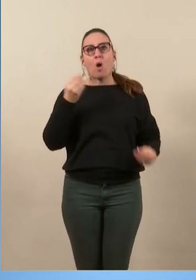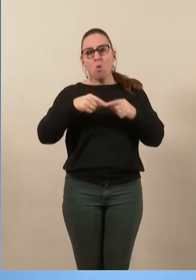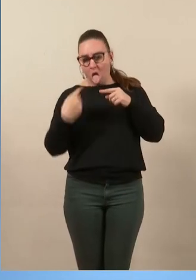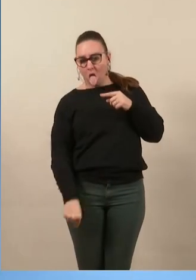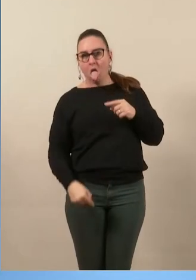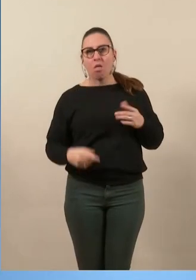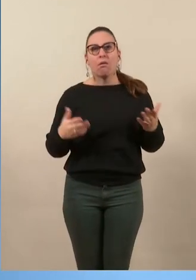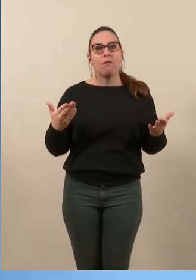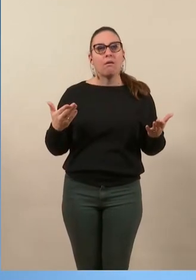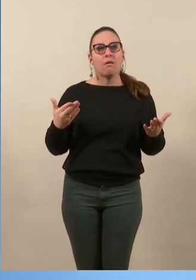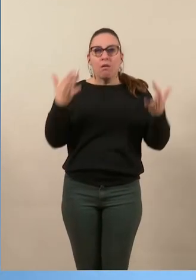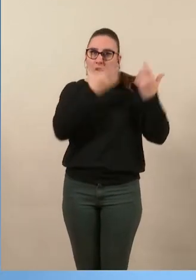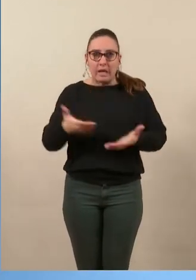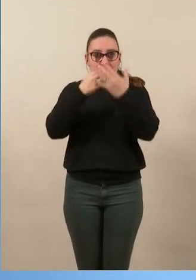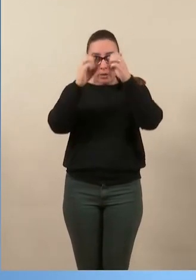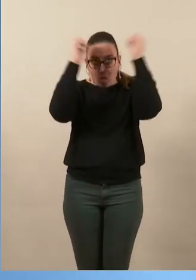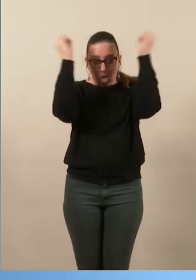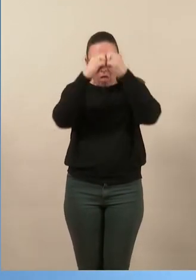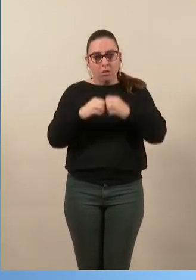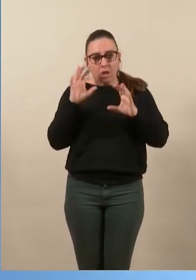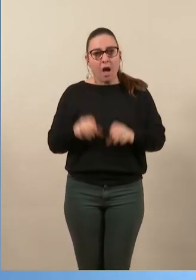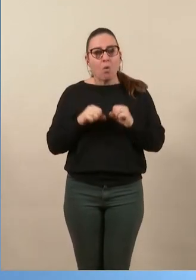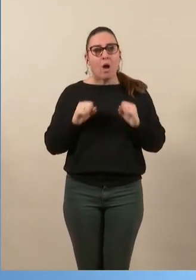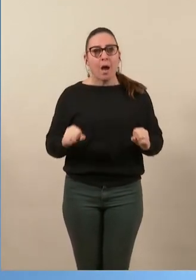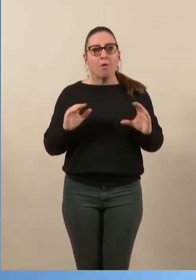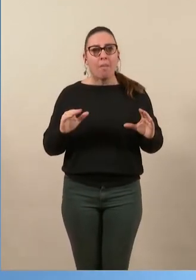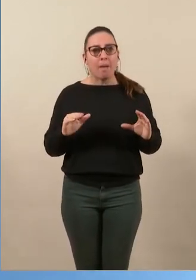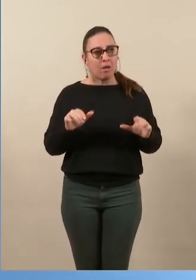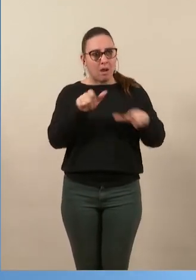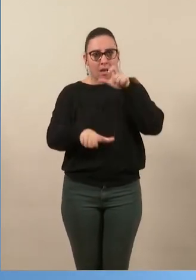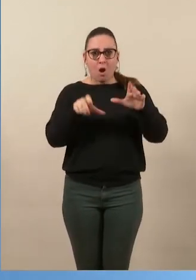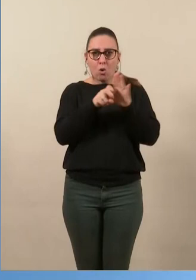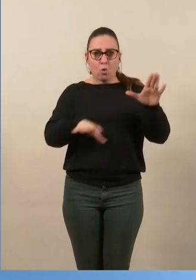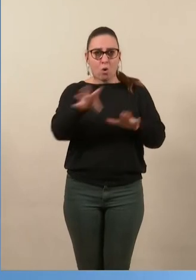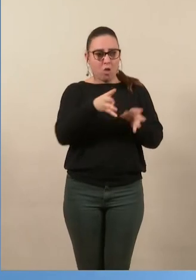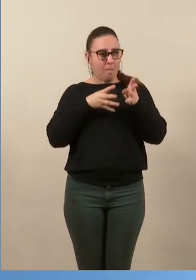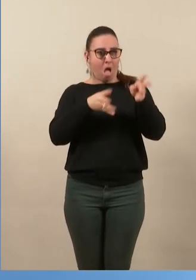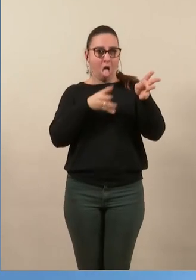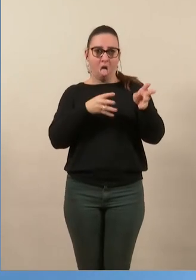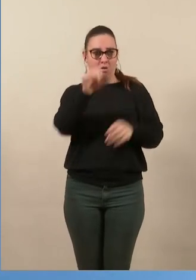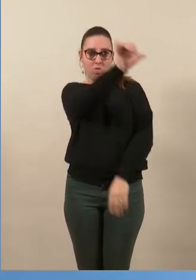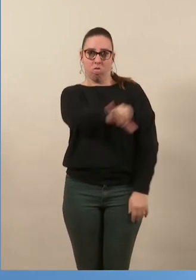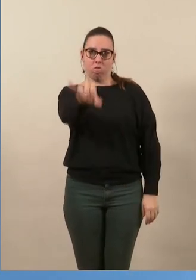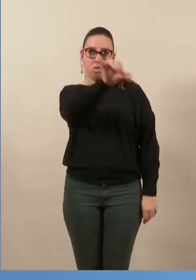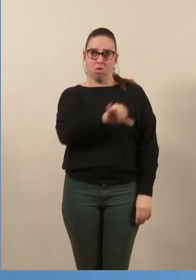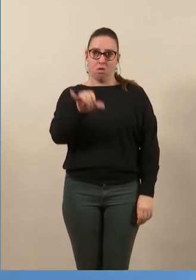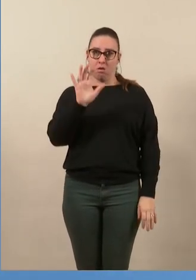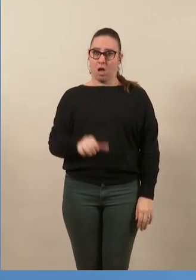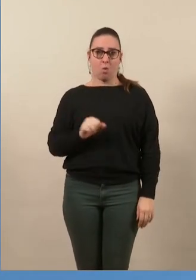visiblement vous savez pas compter c'est quand même incroyable de de prendre les Grenoblois à ce point là pour des cruches